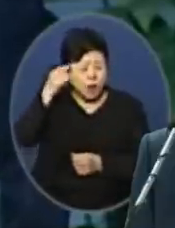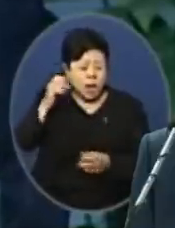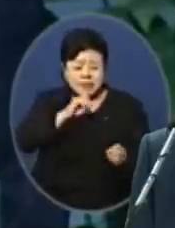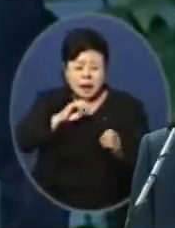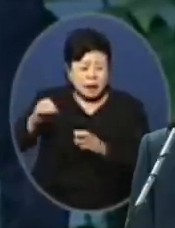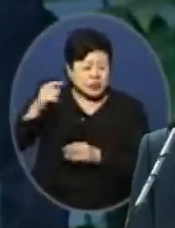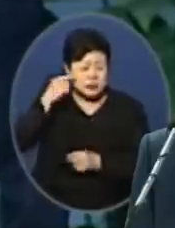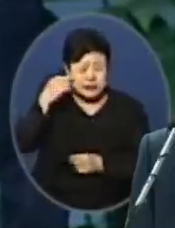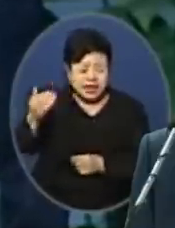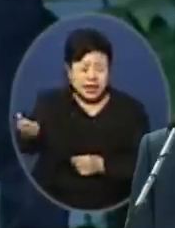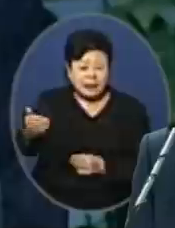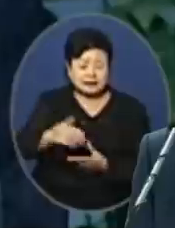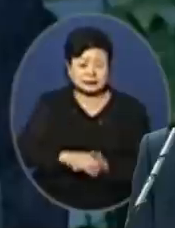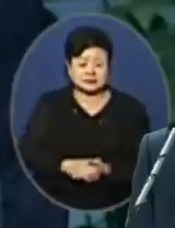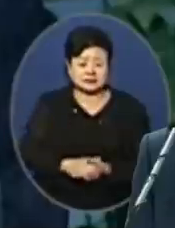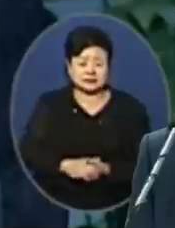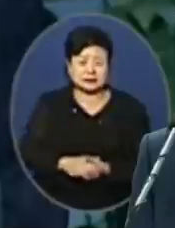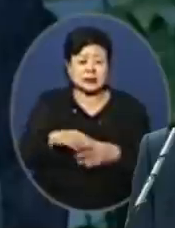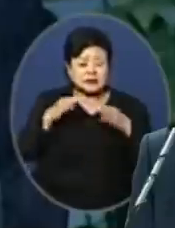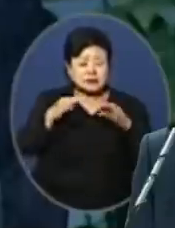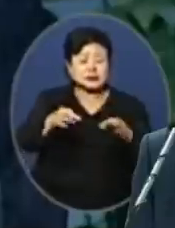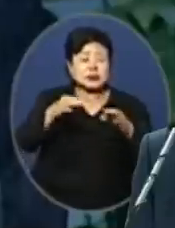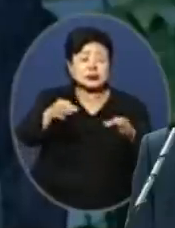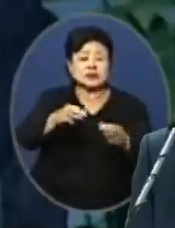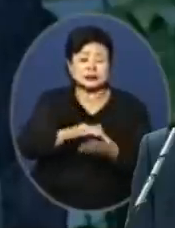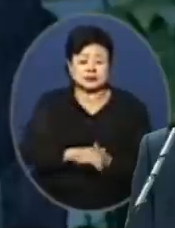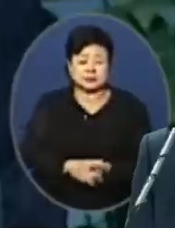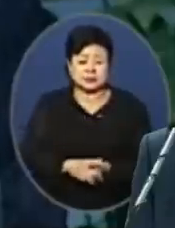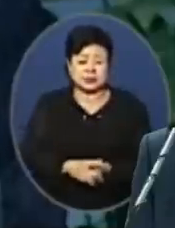나를 버리셨나이까 고함치신 것입니다.